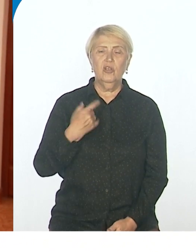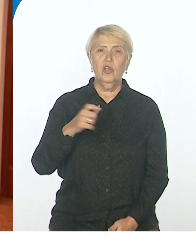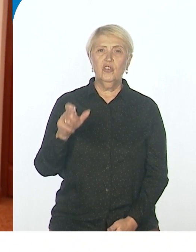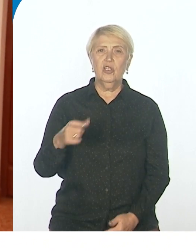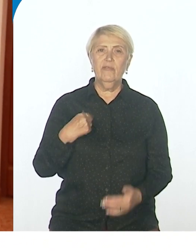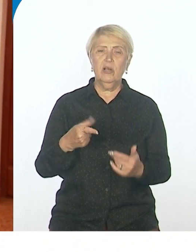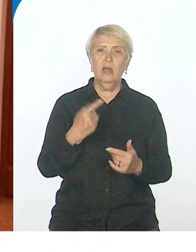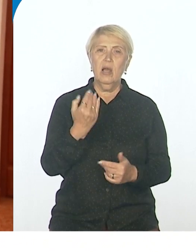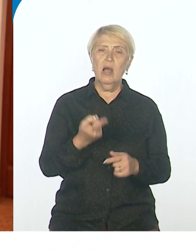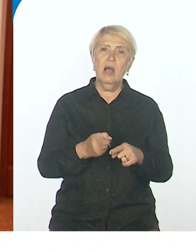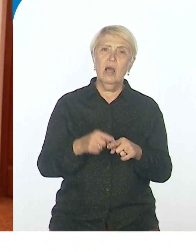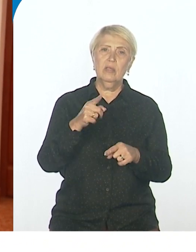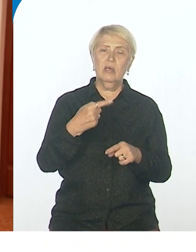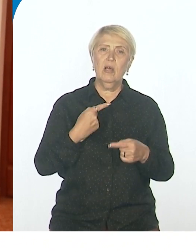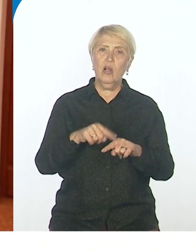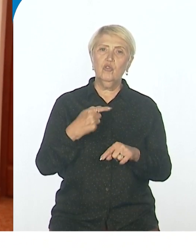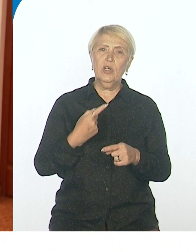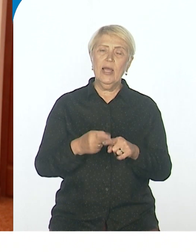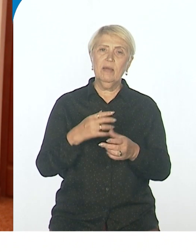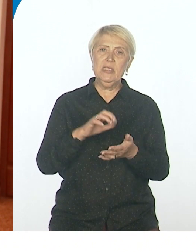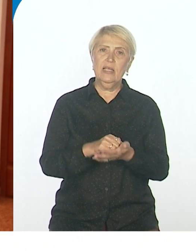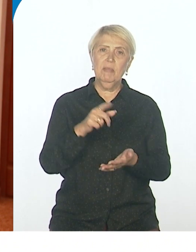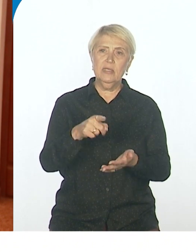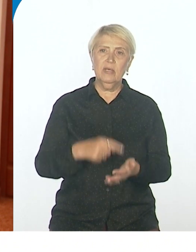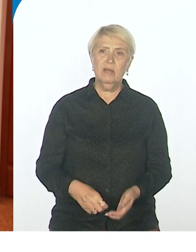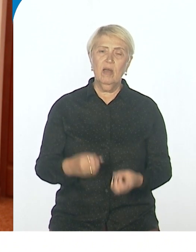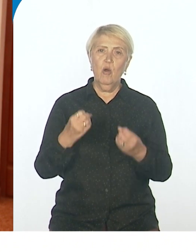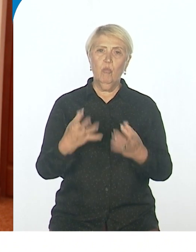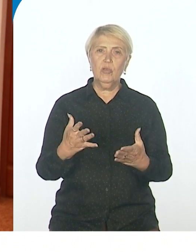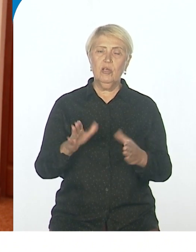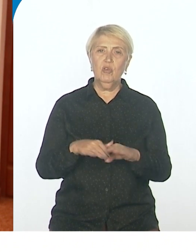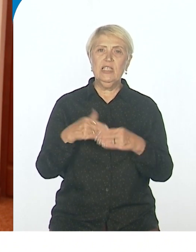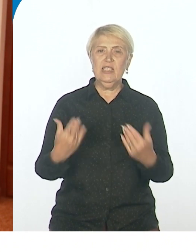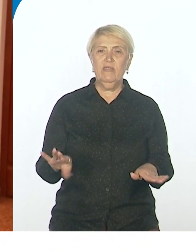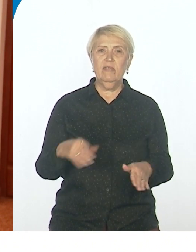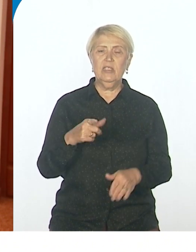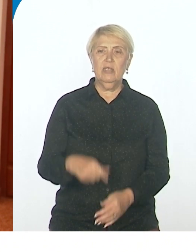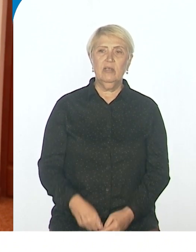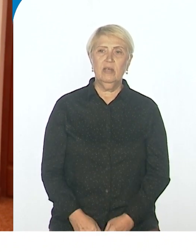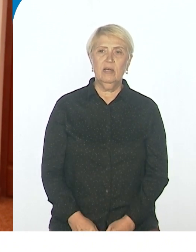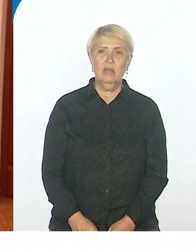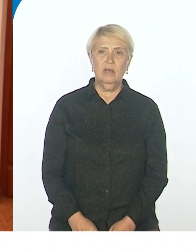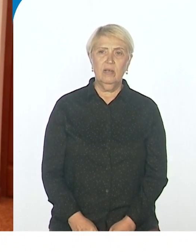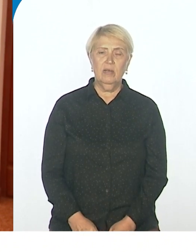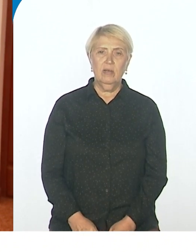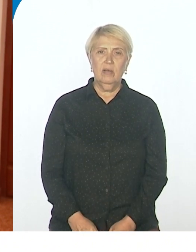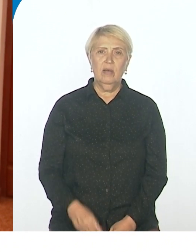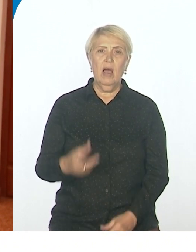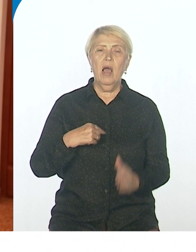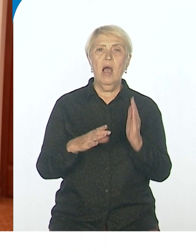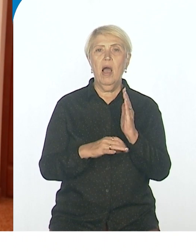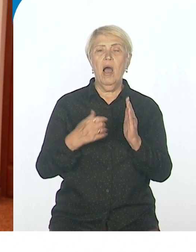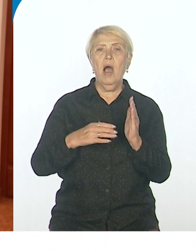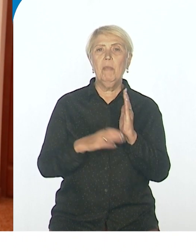уже, тот, который этим занимался, там 60 лет, это просто развалина. А те, кого, скажем, там лечил, тоже такая